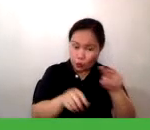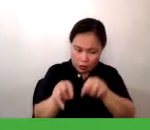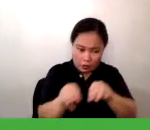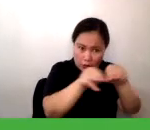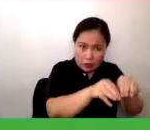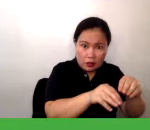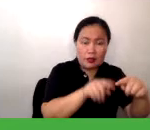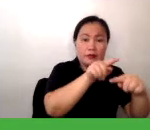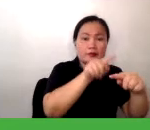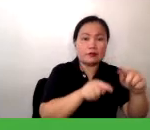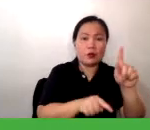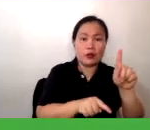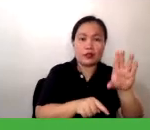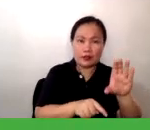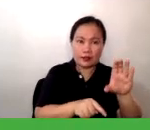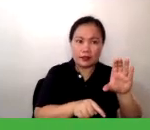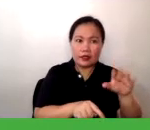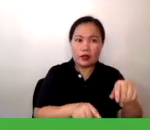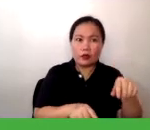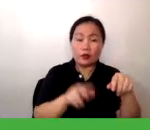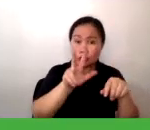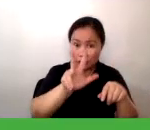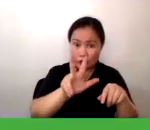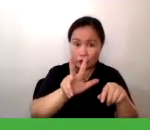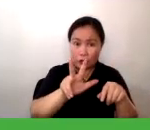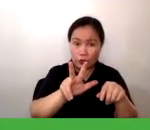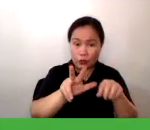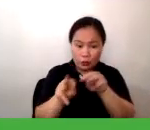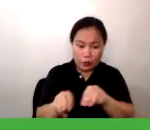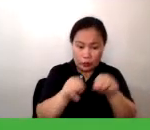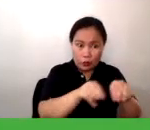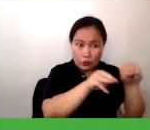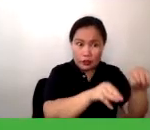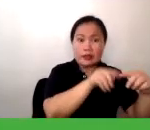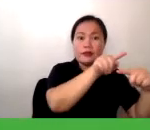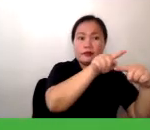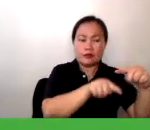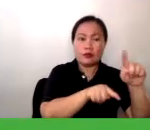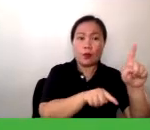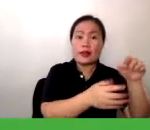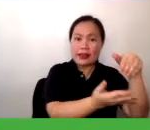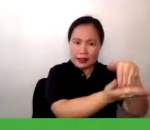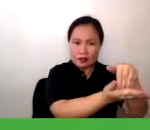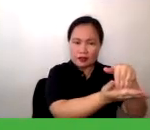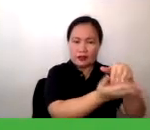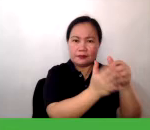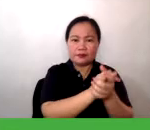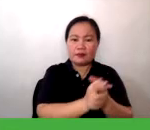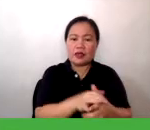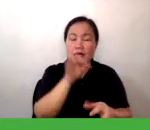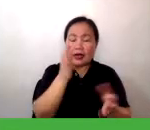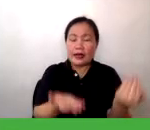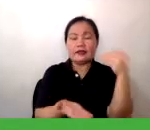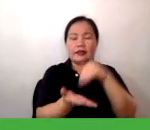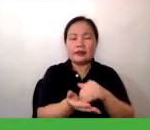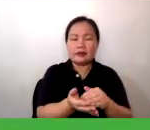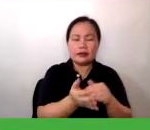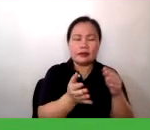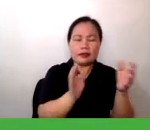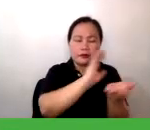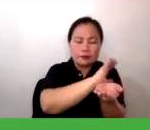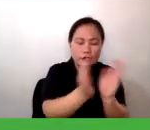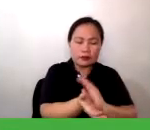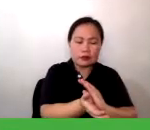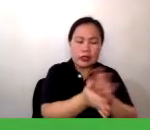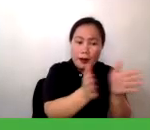by 1,000. Okay? So, ganun po. So, ulitin ko, if you are converting bigger